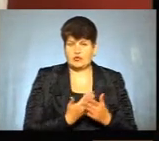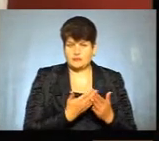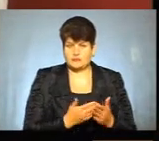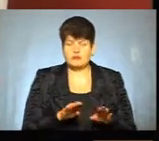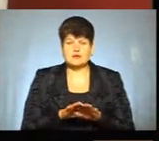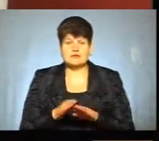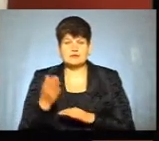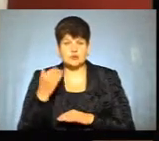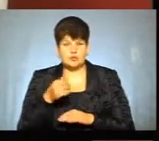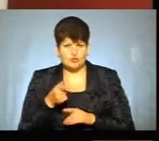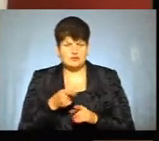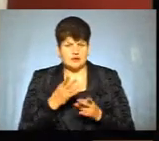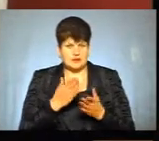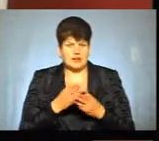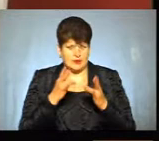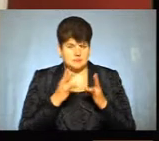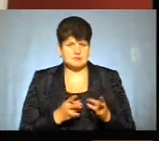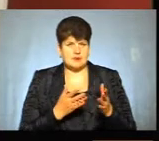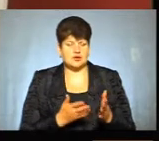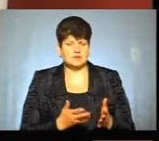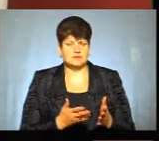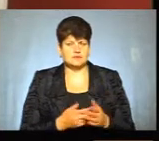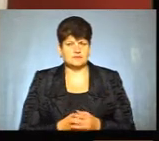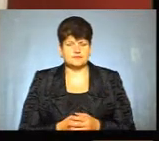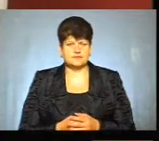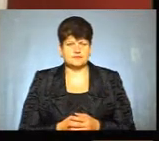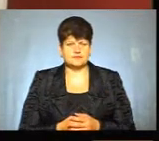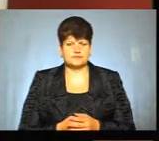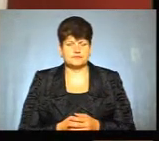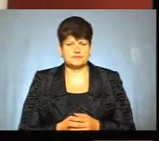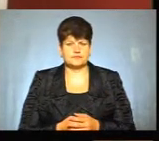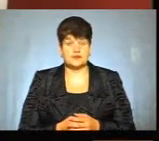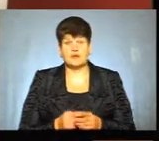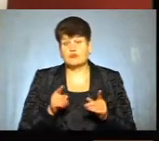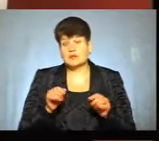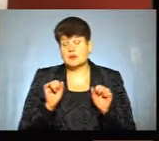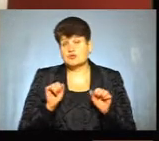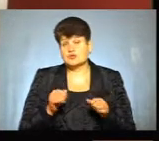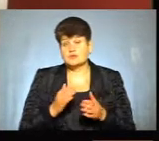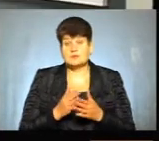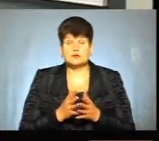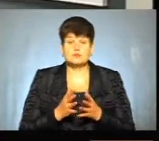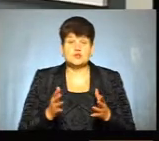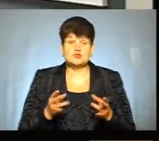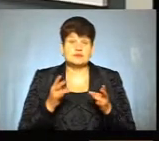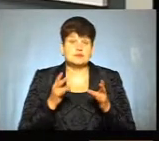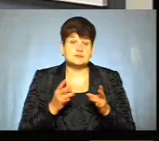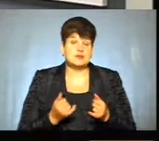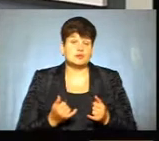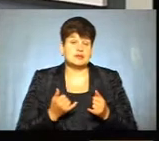року, чи несуть вони більшу небезпеку? Чи навпаки, можливо? Вони можуть нести більшу небезпеку